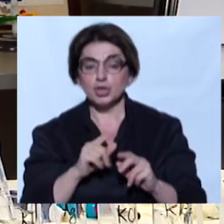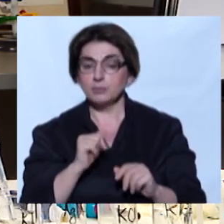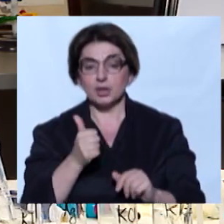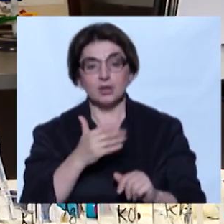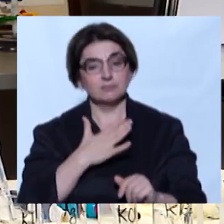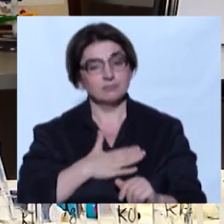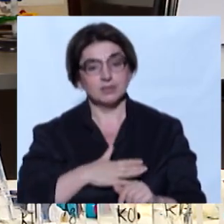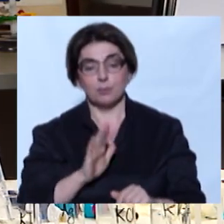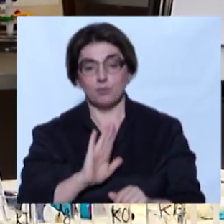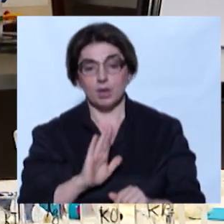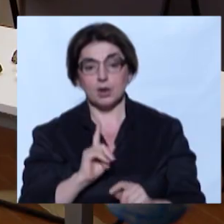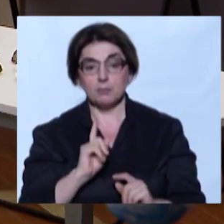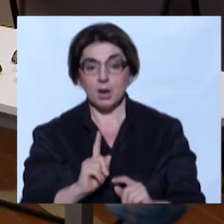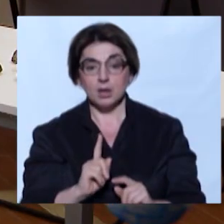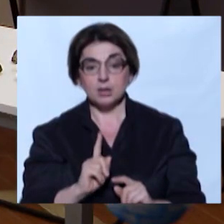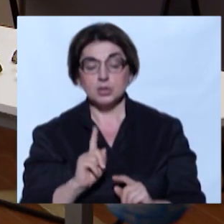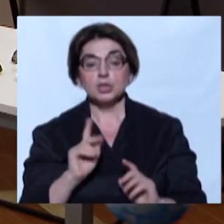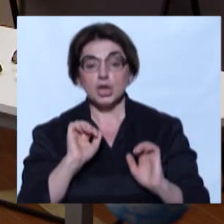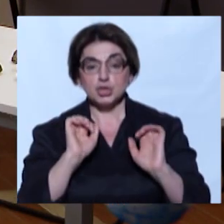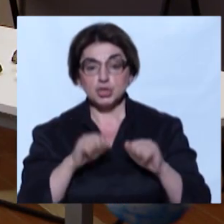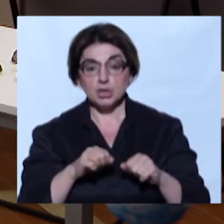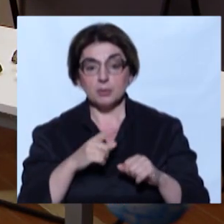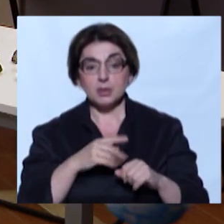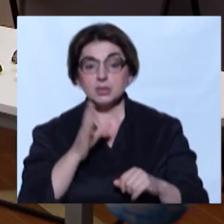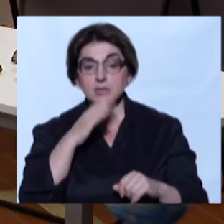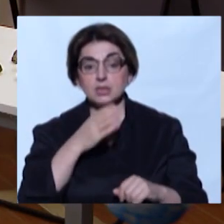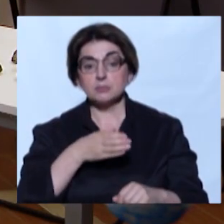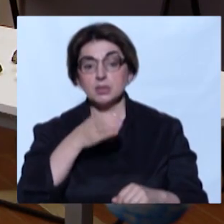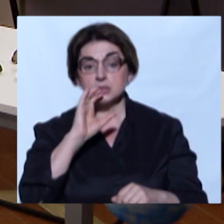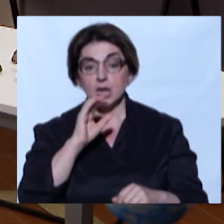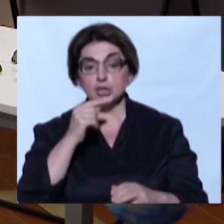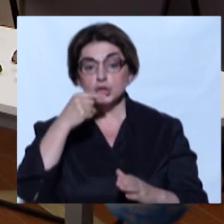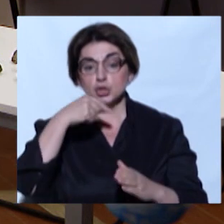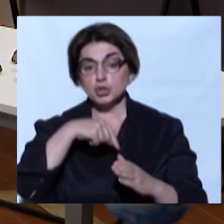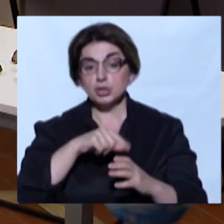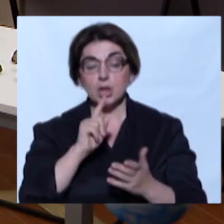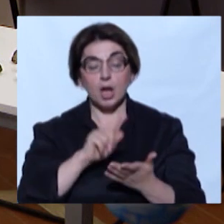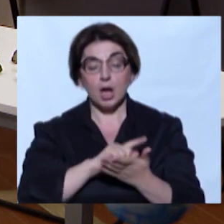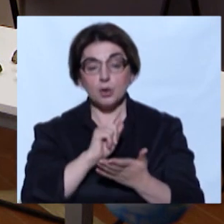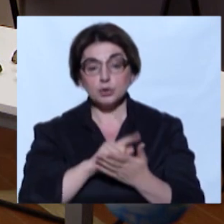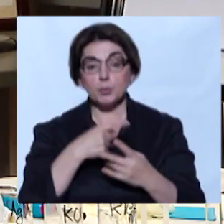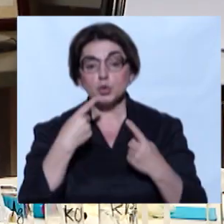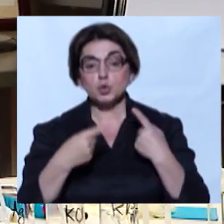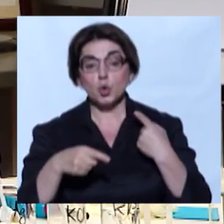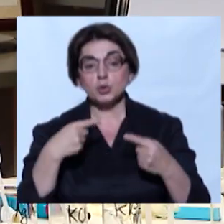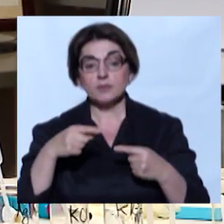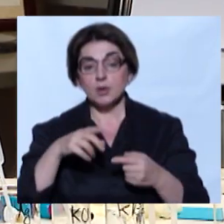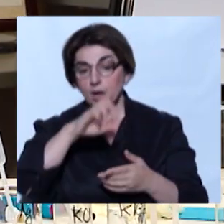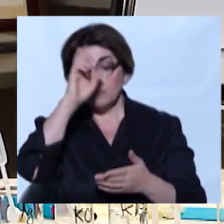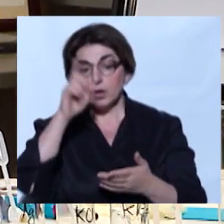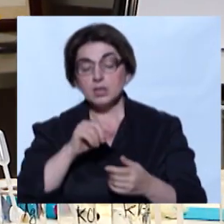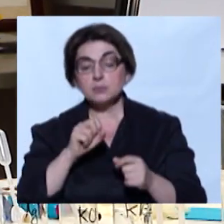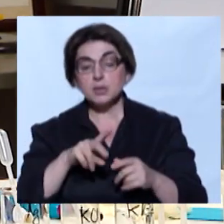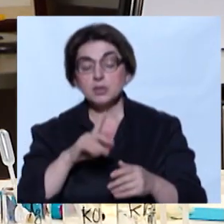ფტორის მოხვედრა ორგანიზმში. რაც შეეხება სასმელ წყალს, სწორედ ფტორი გამოიყენება ზოგიერთ ქვეყანაში სასმელი წყლის